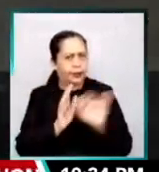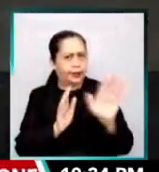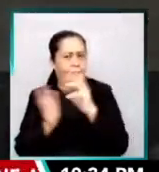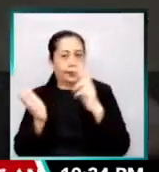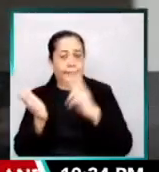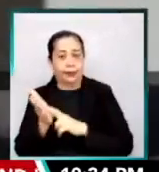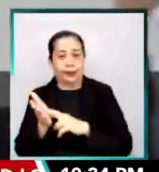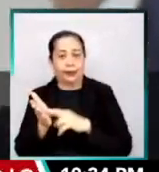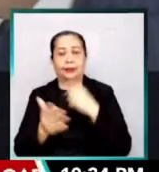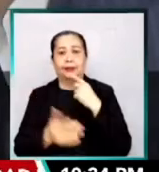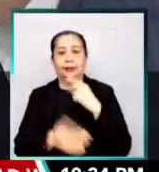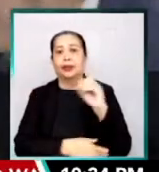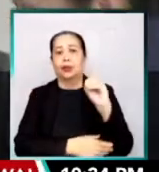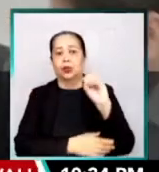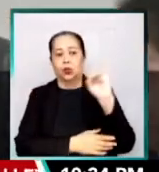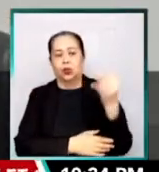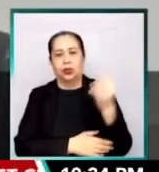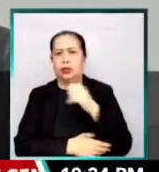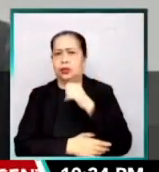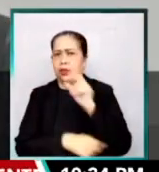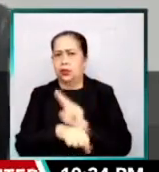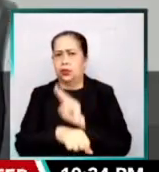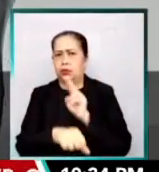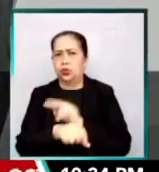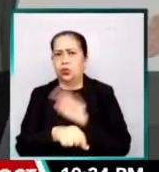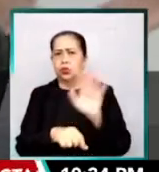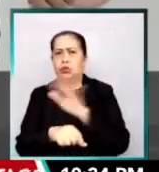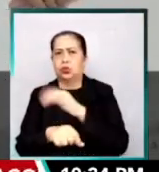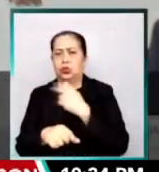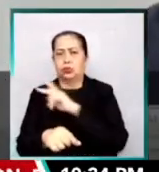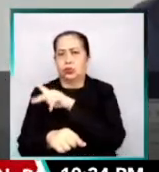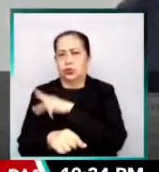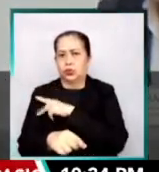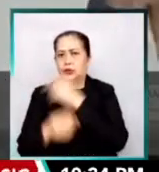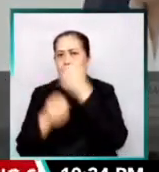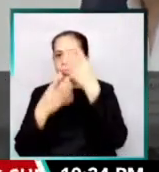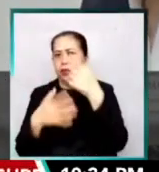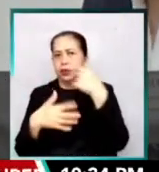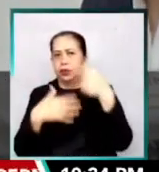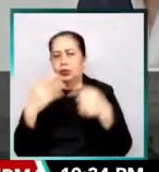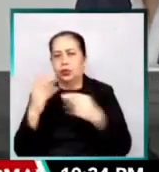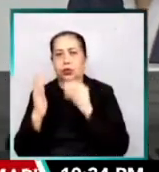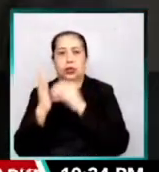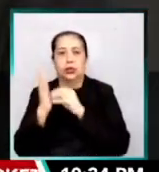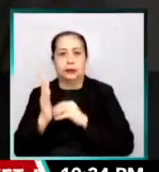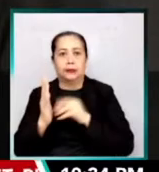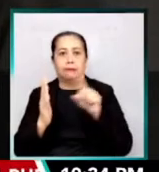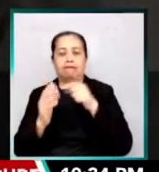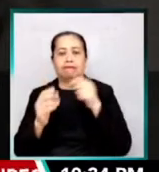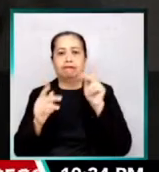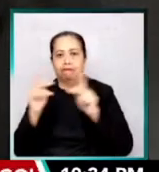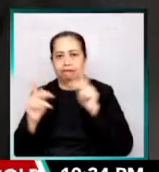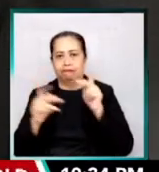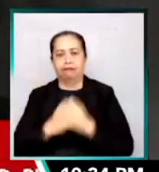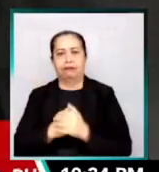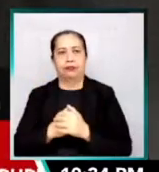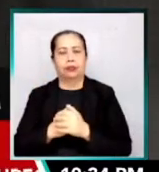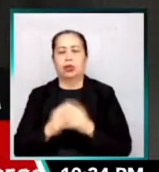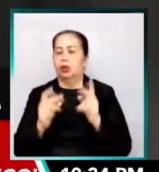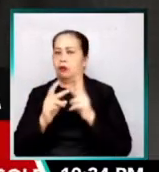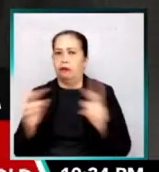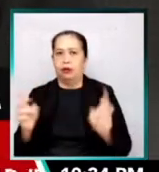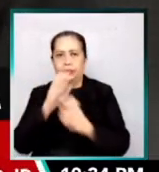of Justice na hindi magagamit sa hindi tama ang mga impormasyong ibibigay ng mga subscriber. Very strict ang implementing rules